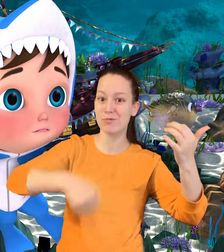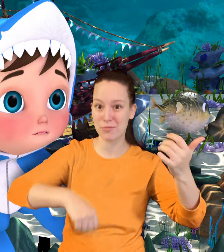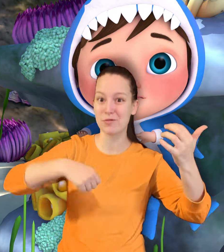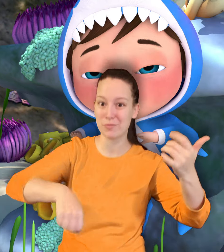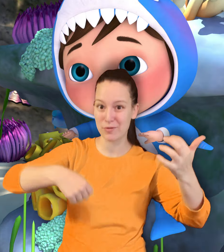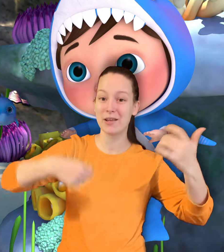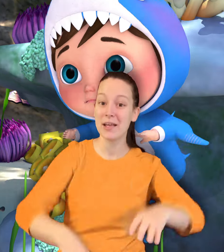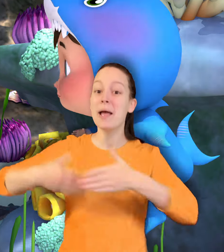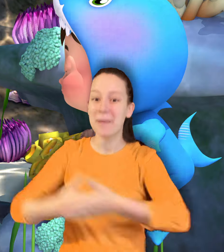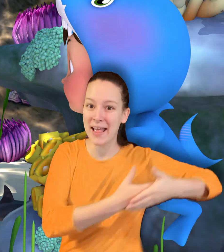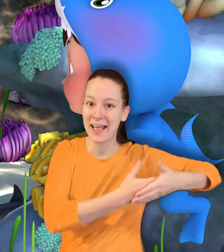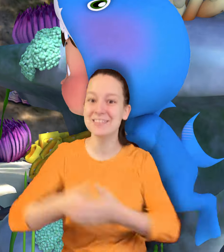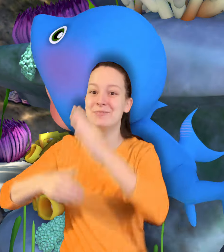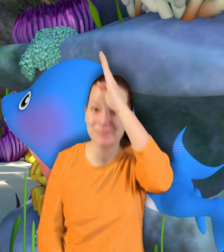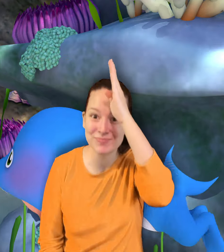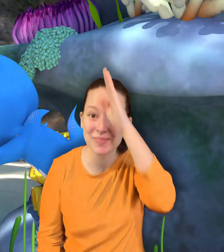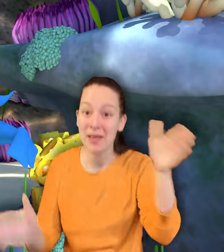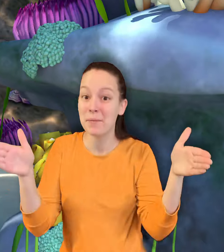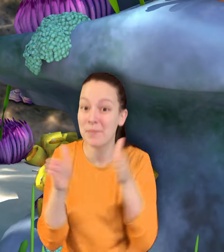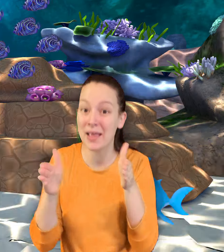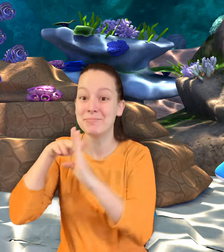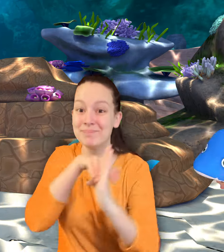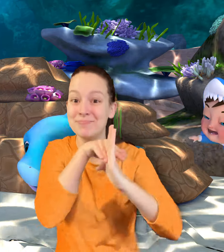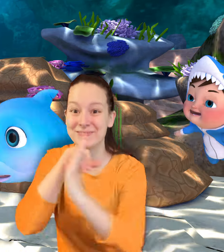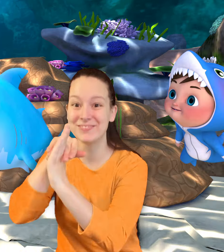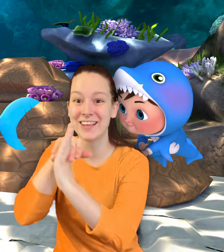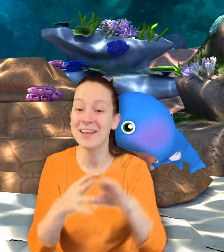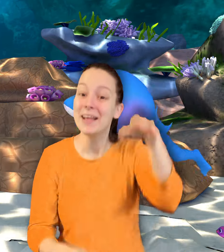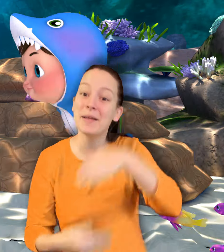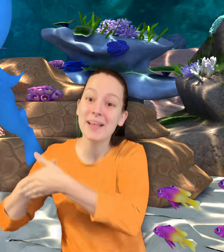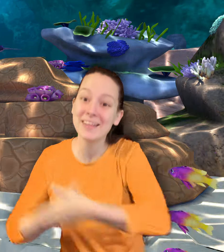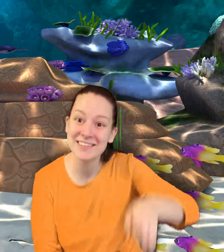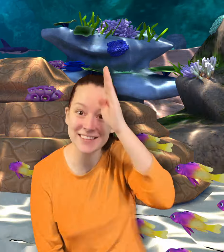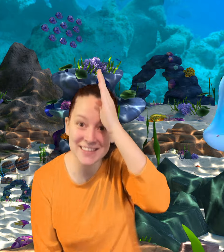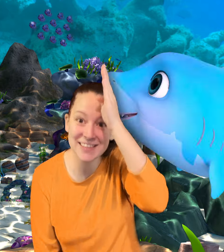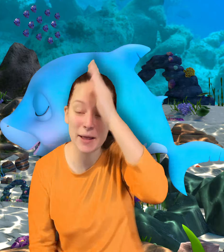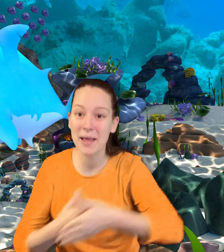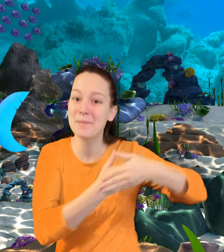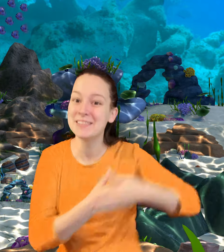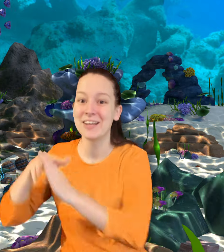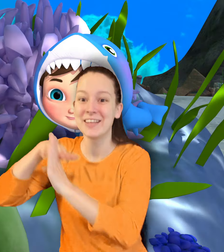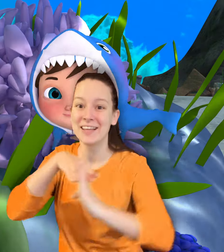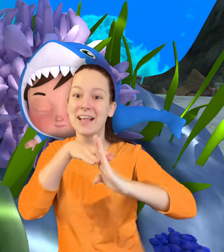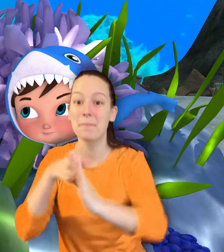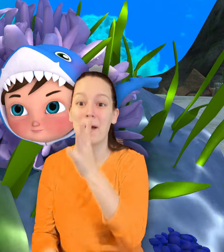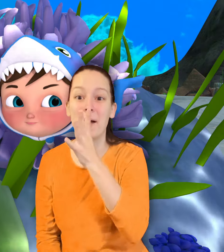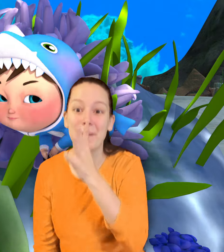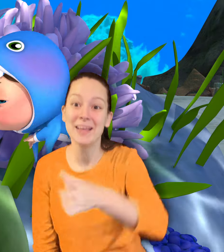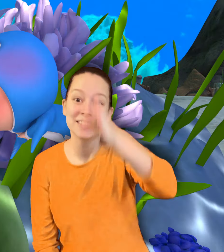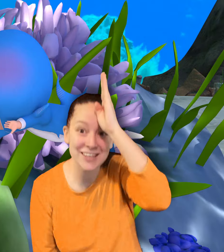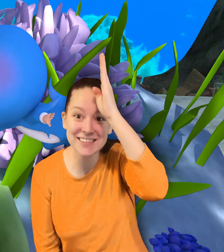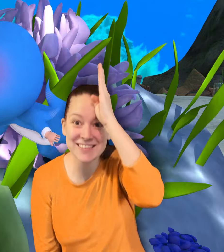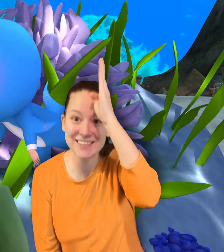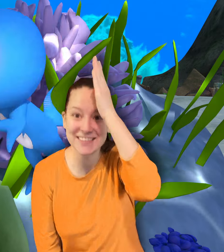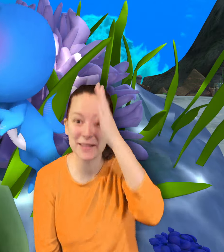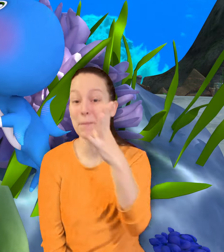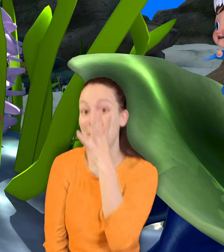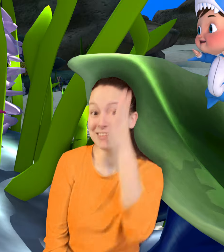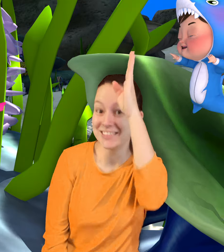youちびザメちびザメちびザメちびザメママ